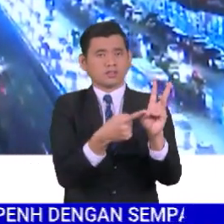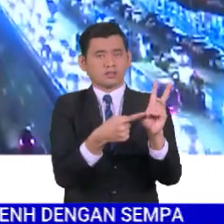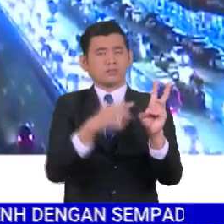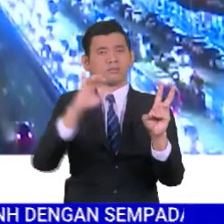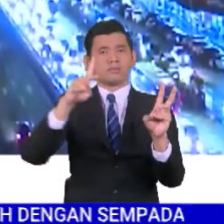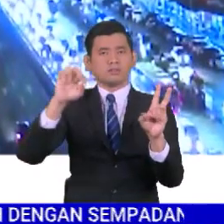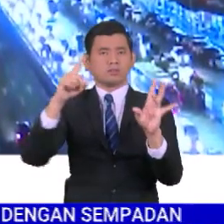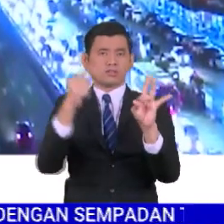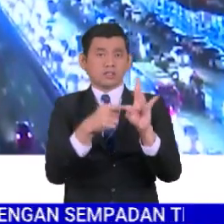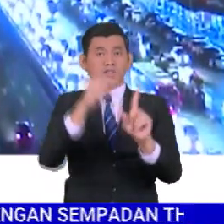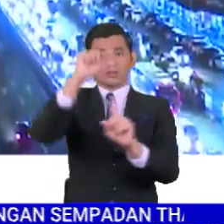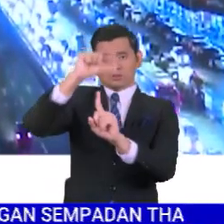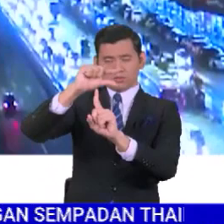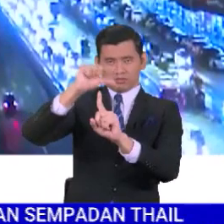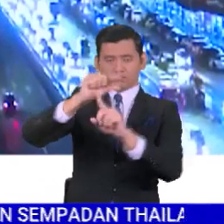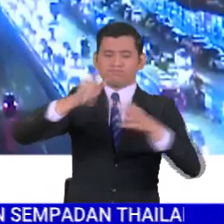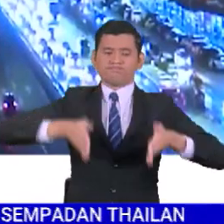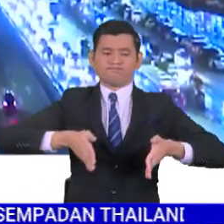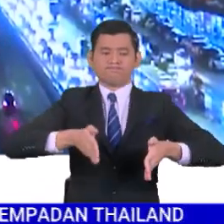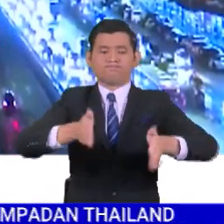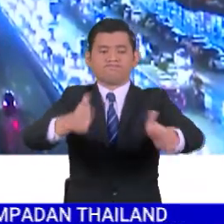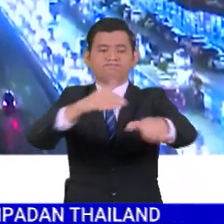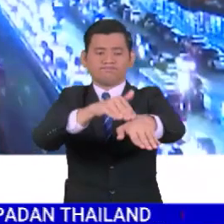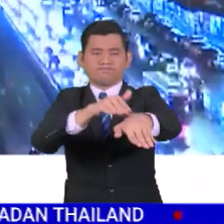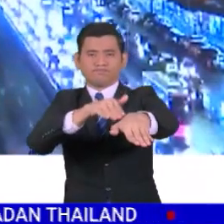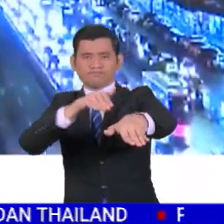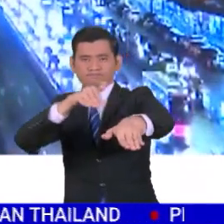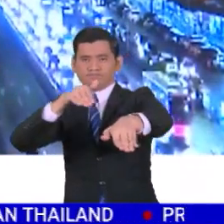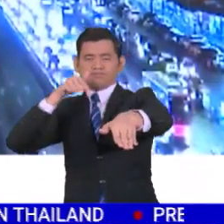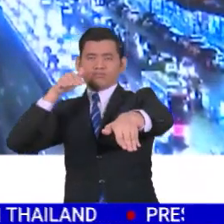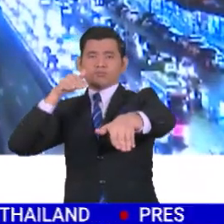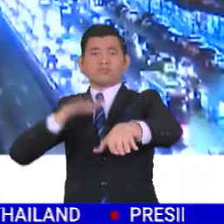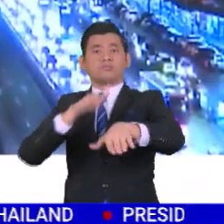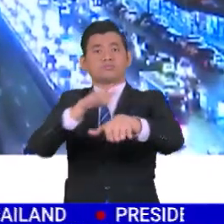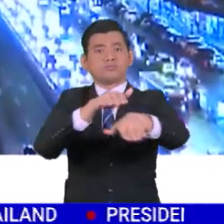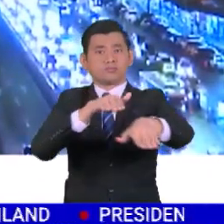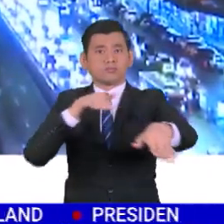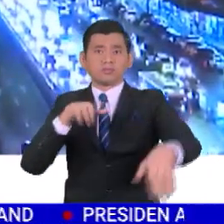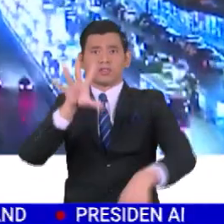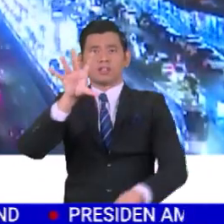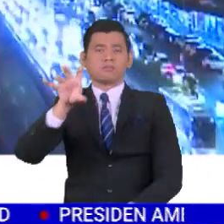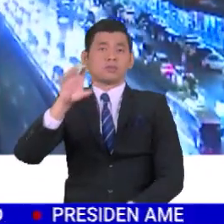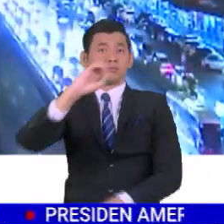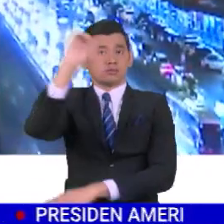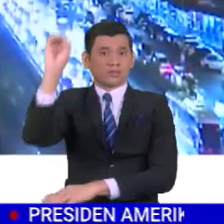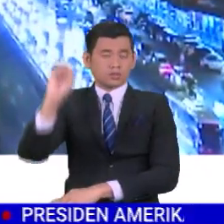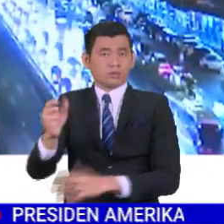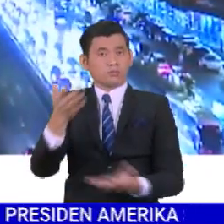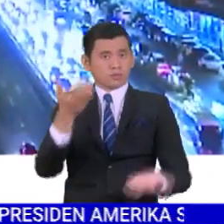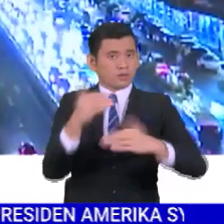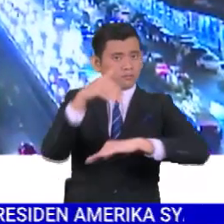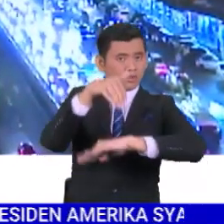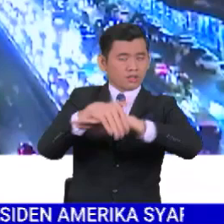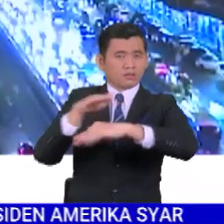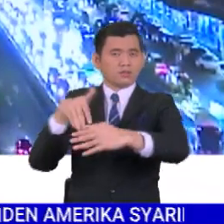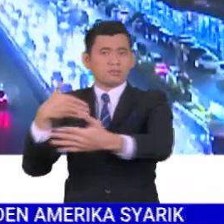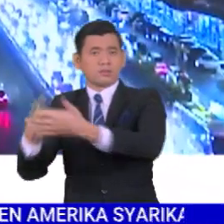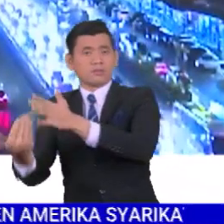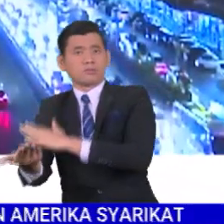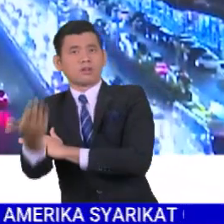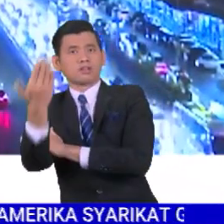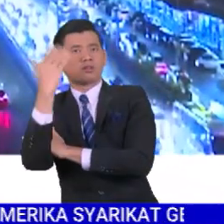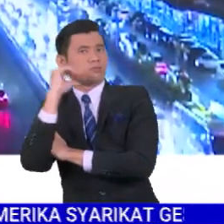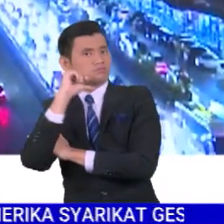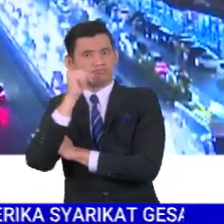Gentong. Selain itu, kami jangkakan yang jumlah trafik akan bertambah sebanyak 50% menjelang tengah malam ini sehingga ke awal pagi